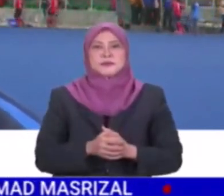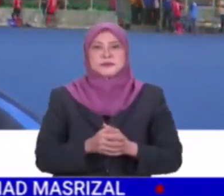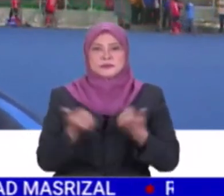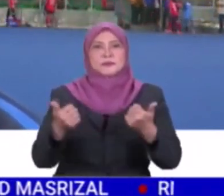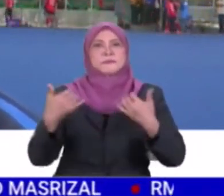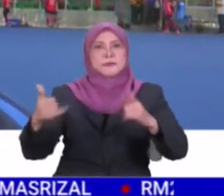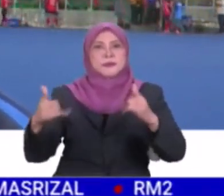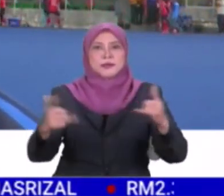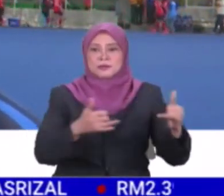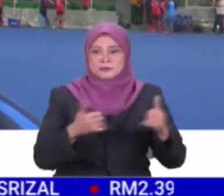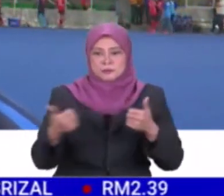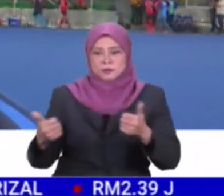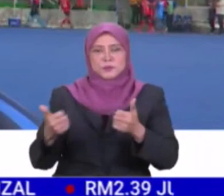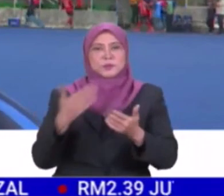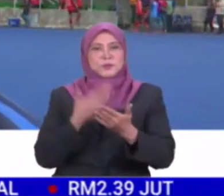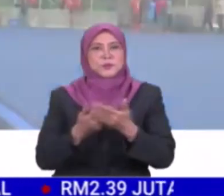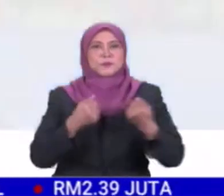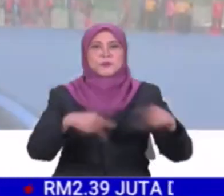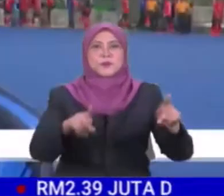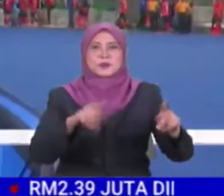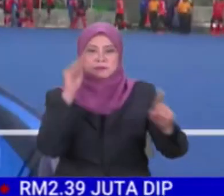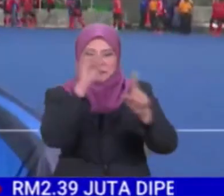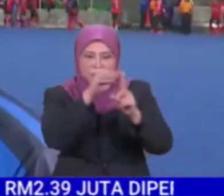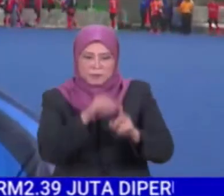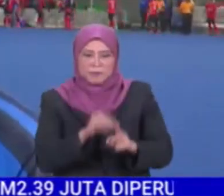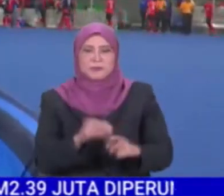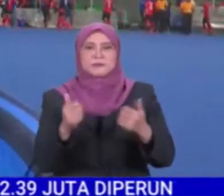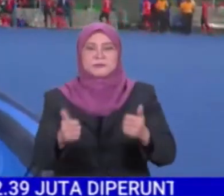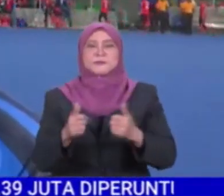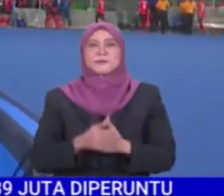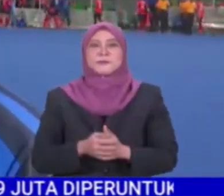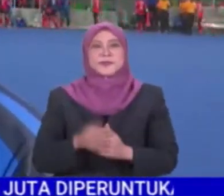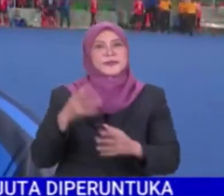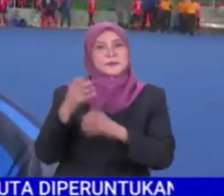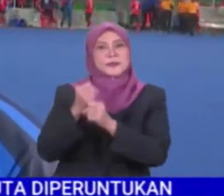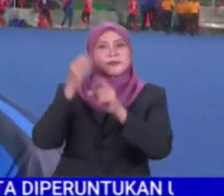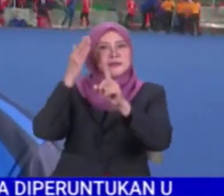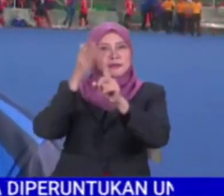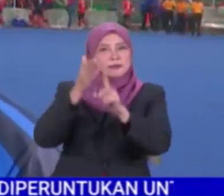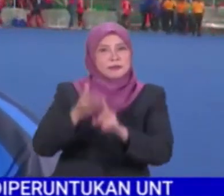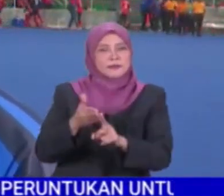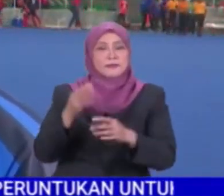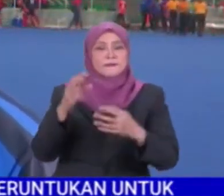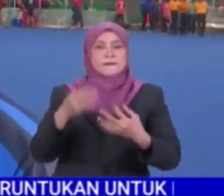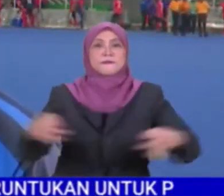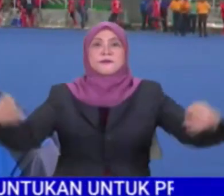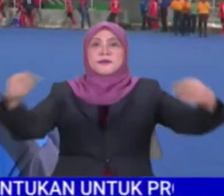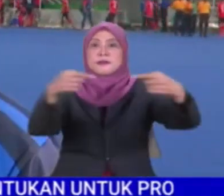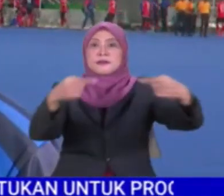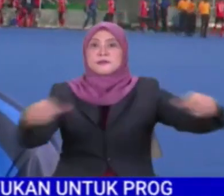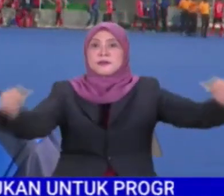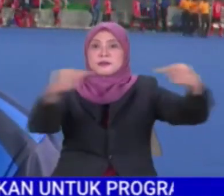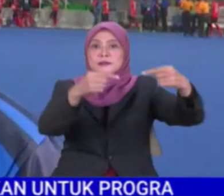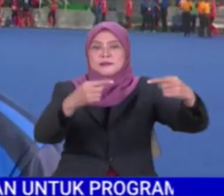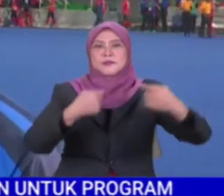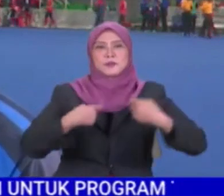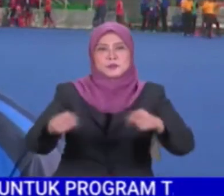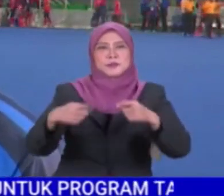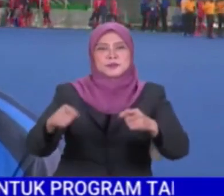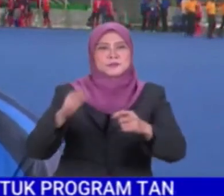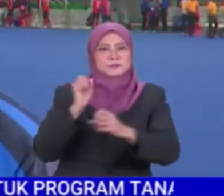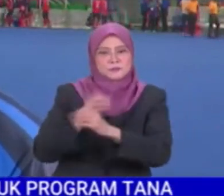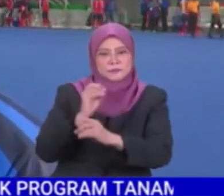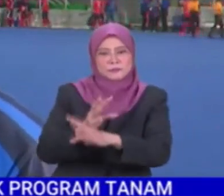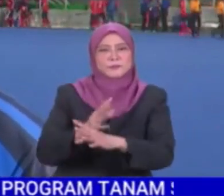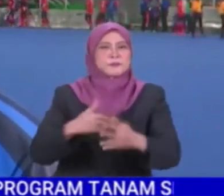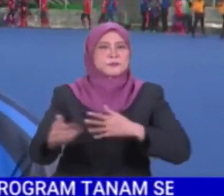memang bagus. So dia gunakan peluang yang ada, dia guna skor. Saya sebenarnya capai dan dapat target. So untuk final, saya akan cuba all out. Tak kisahlah